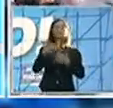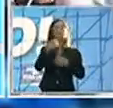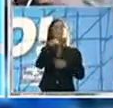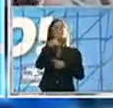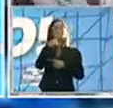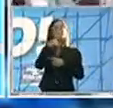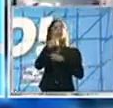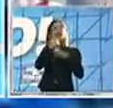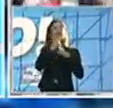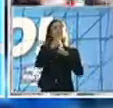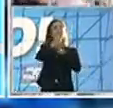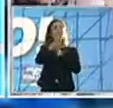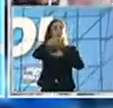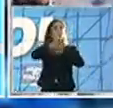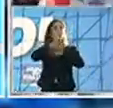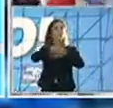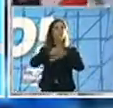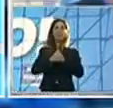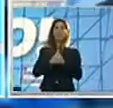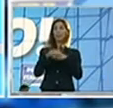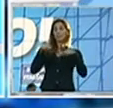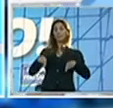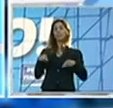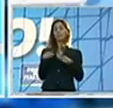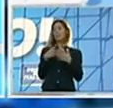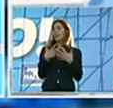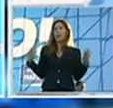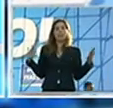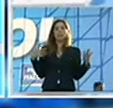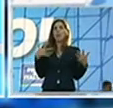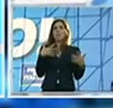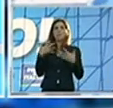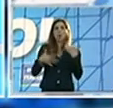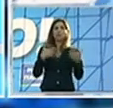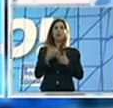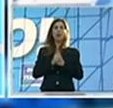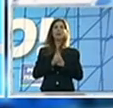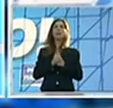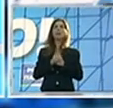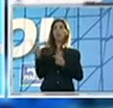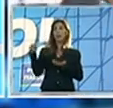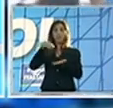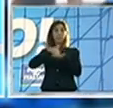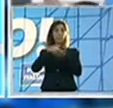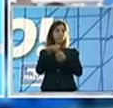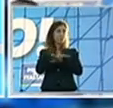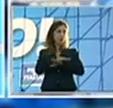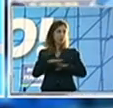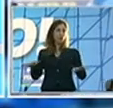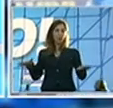europea, perché non è possibile evidentemente non tanto essere una forza